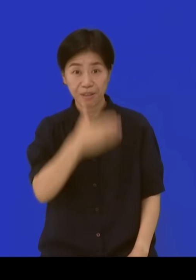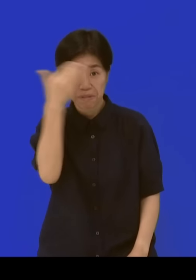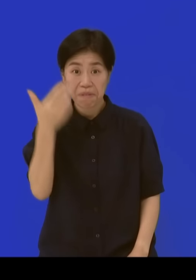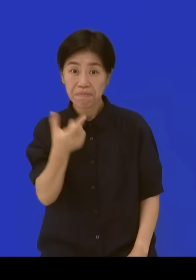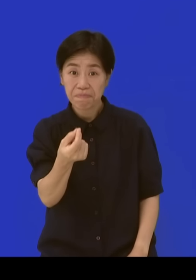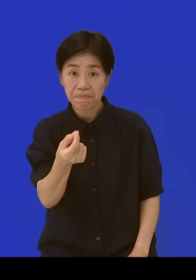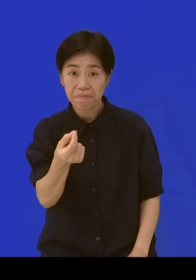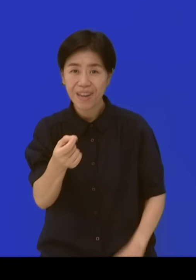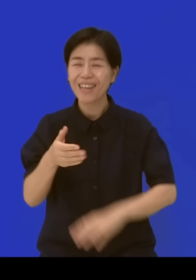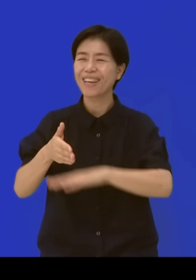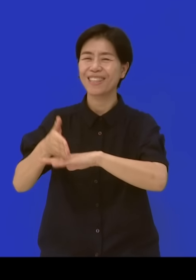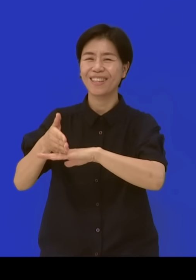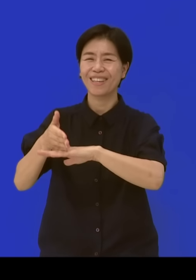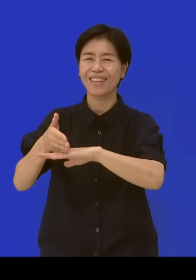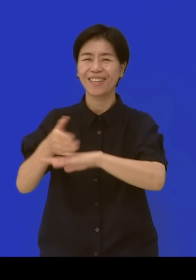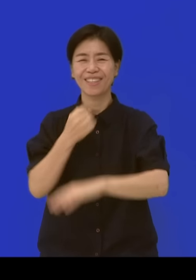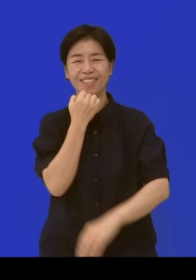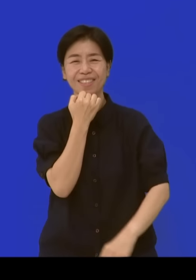거죠? 네, 감사합니다.